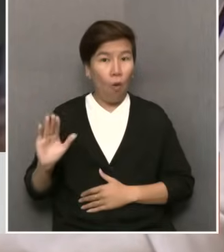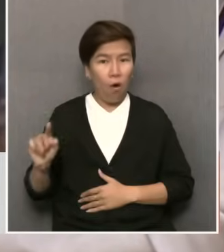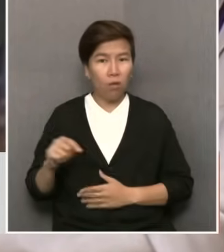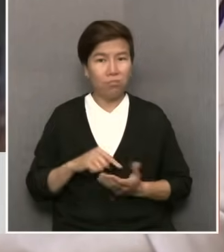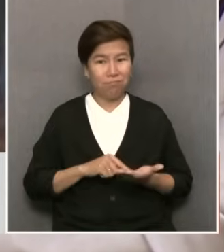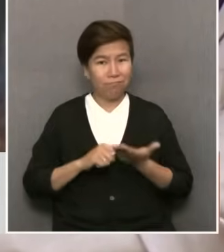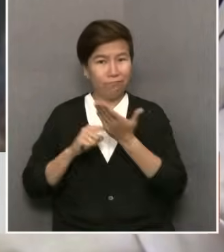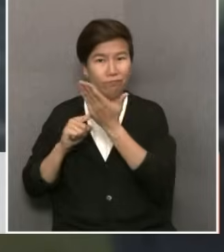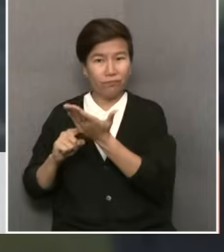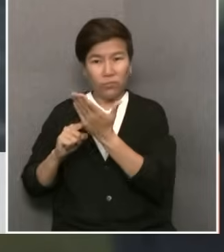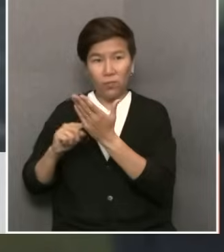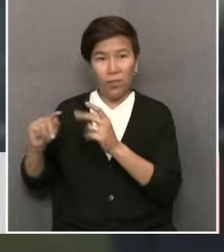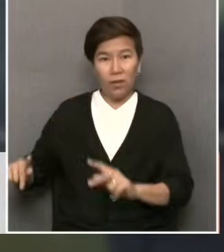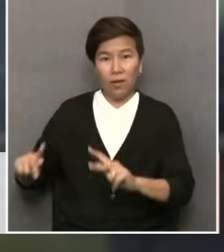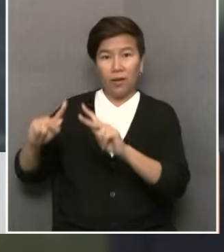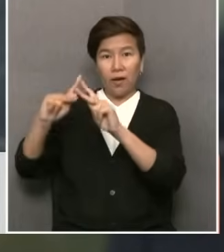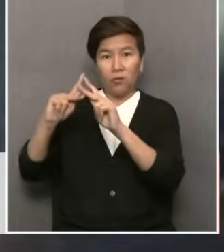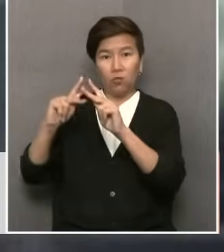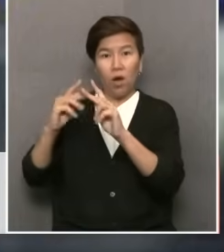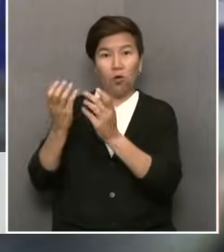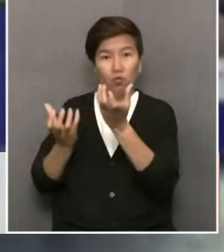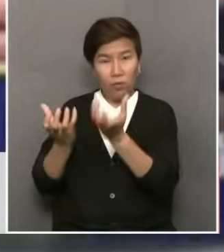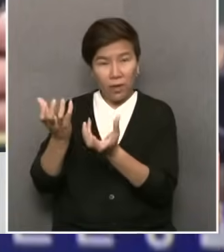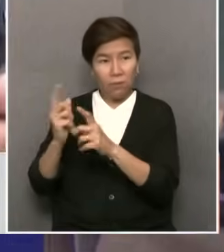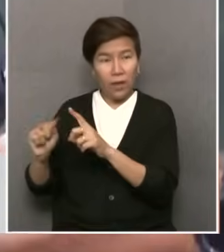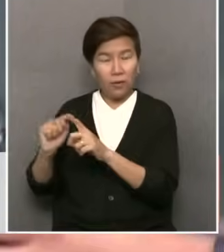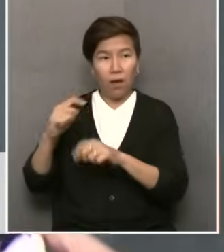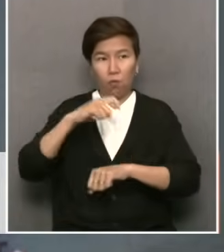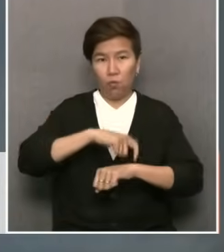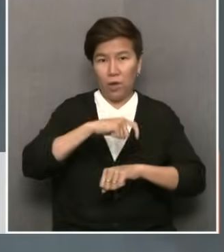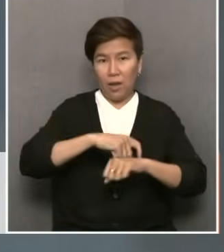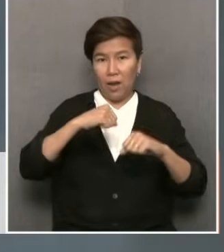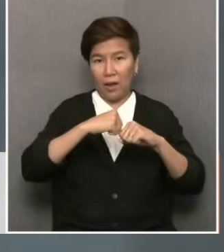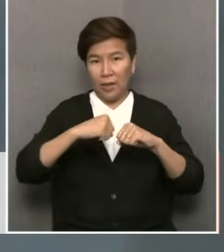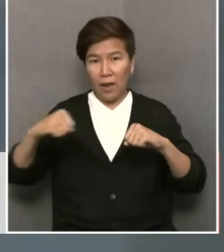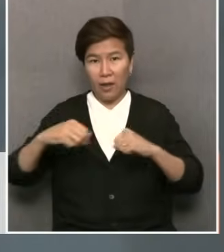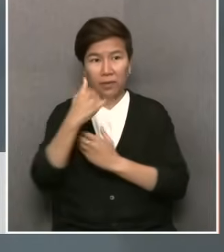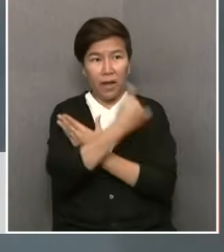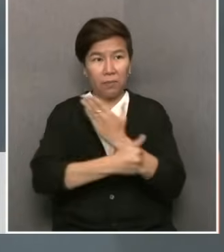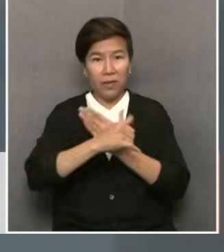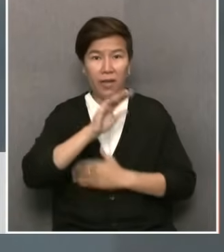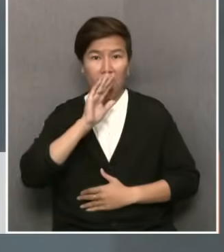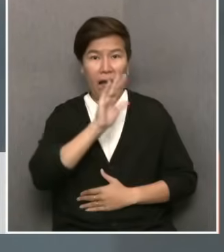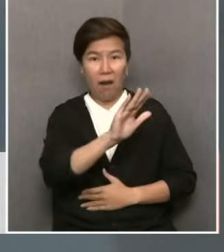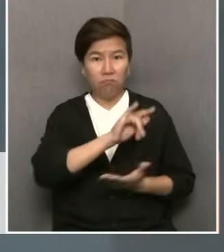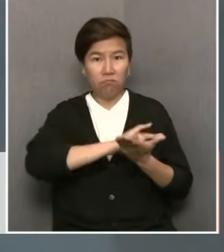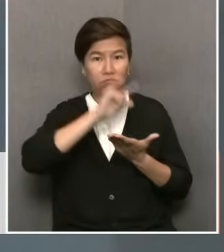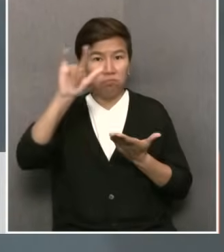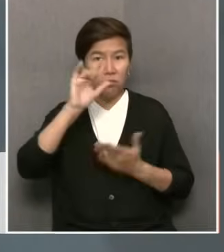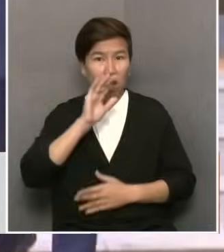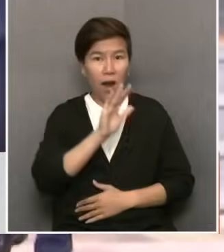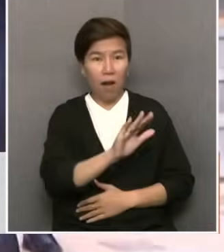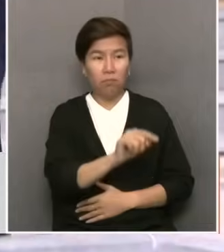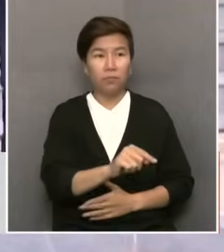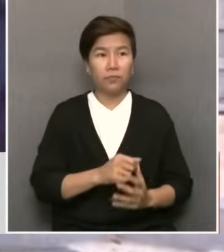ำร้องต่อกระทรวงยุติธรรมเพื่อขยายเวลาการห้ามเดินทางออกนอกประเทศของอีซอนคยุนโดยเขาได้เข้